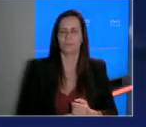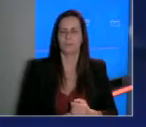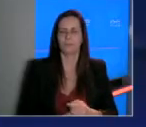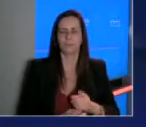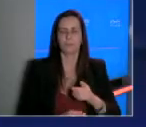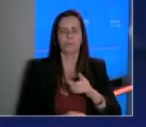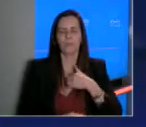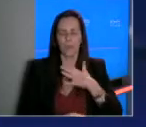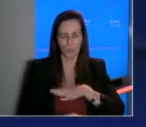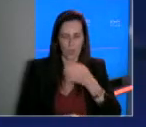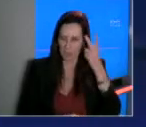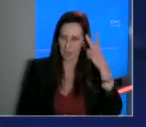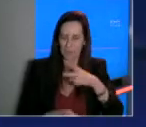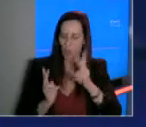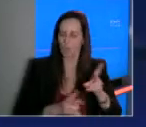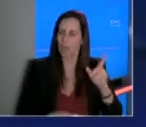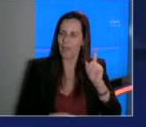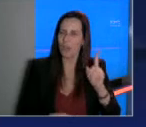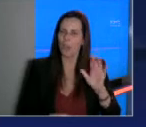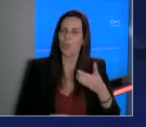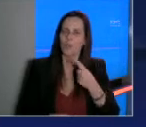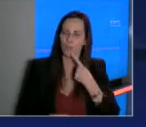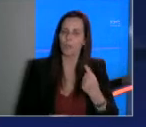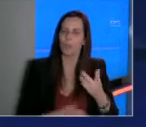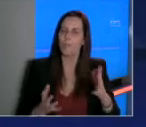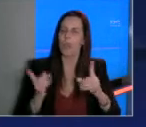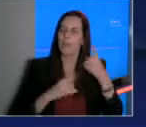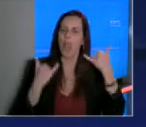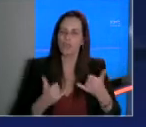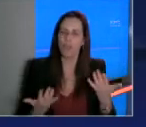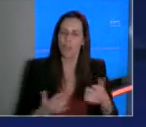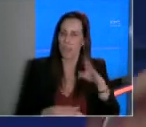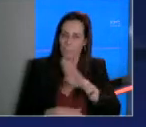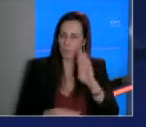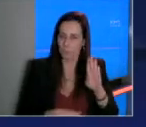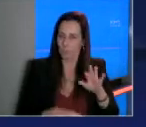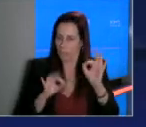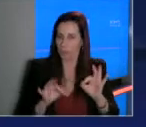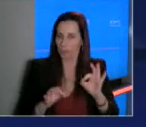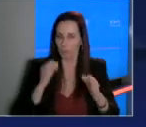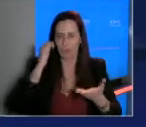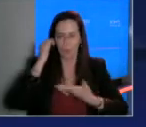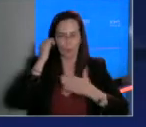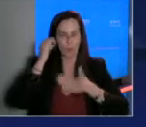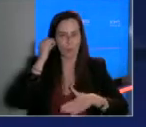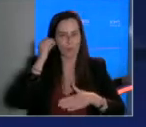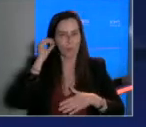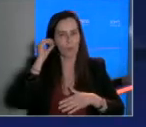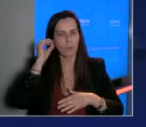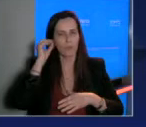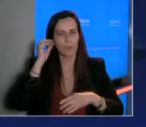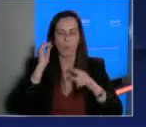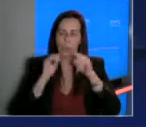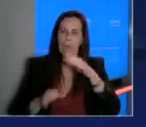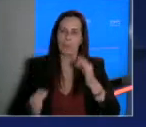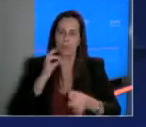מעבר לאופציות, כי אני מבין את האופציות, אבל בוא נדבר על מה יקרה עכשיו. בנימין נתניהו בעצם השיג מה שהוא רצה. הוא ילך